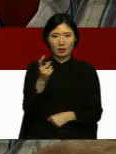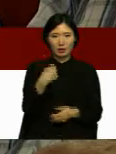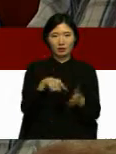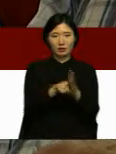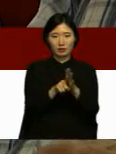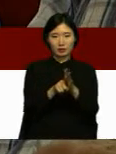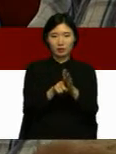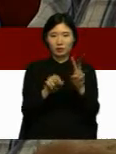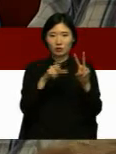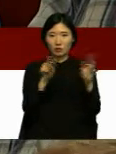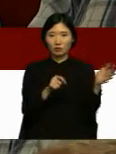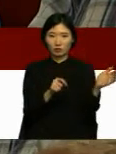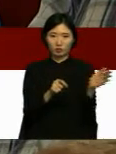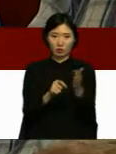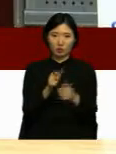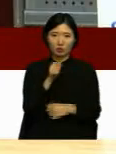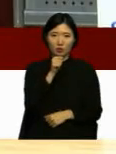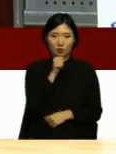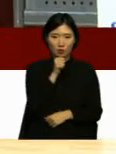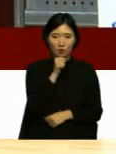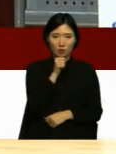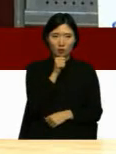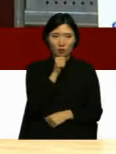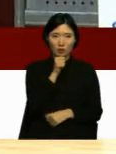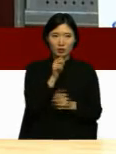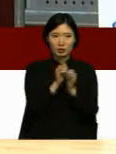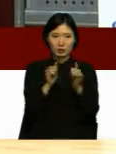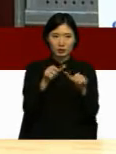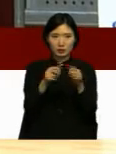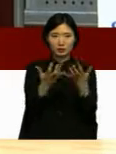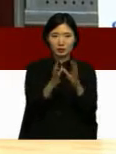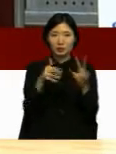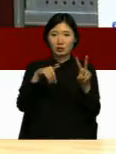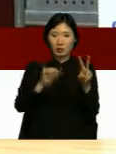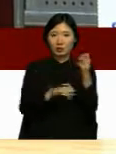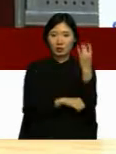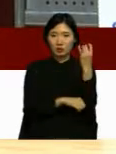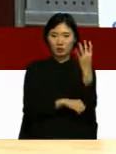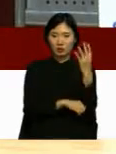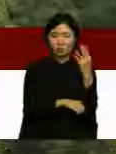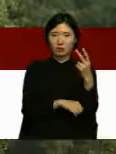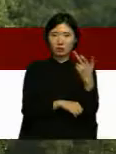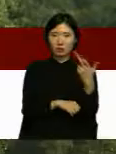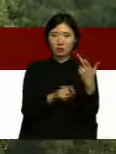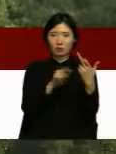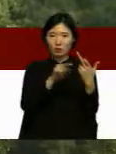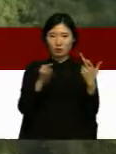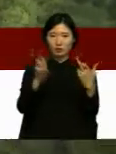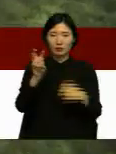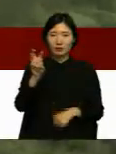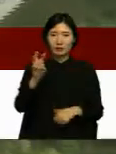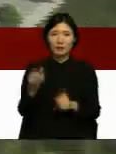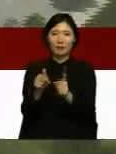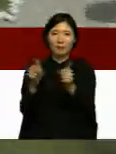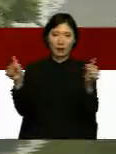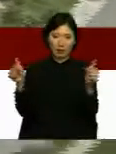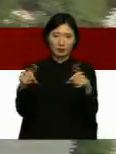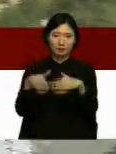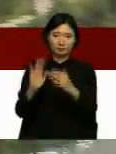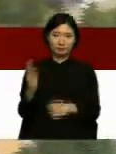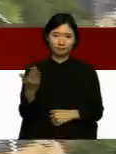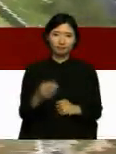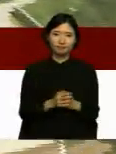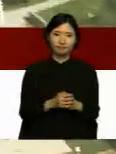다음 달부터 파주 장단콩 웨빙마루 시민자문단 2기를 기존 17명에서 30여 명으로 확대